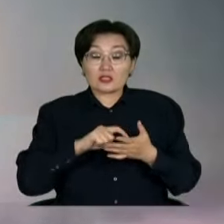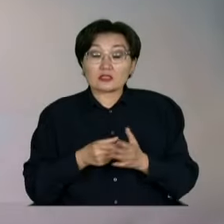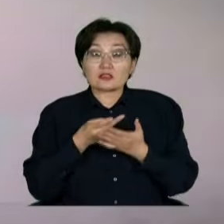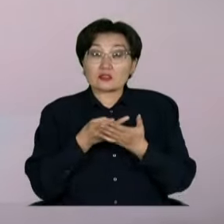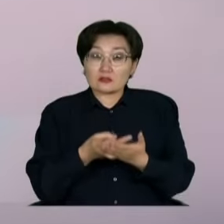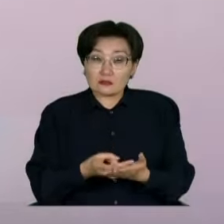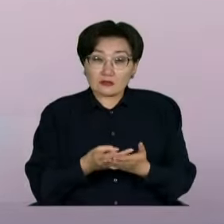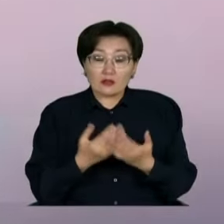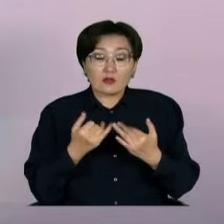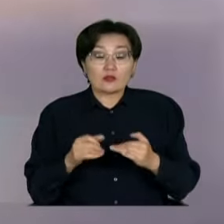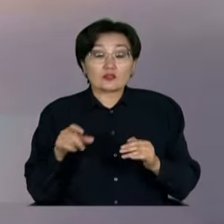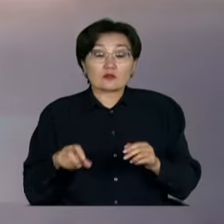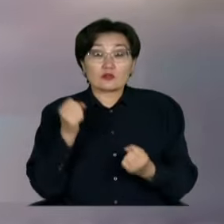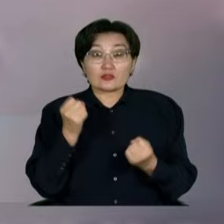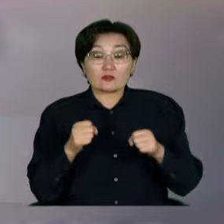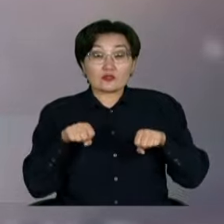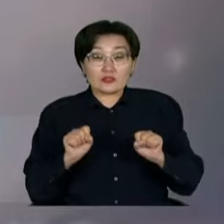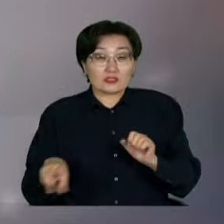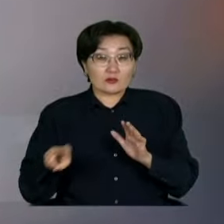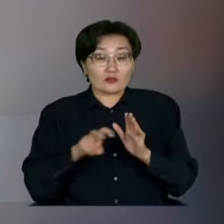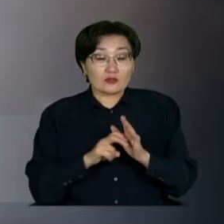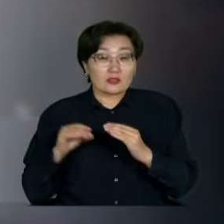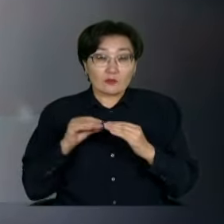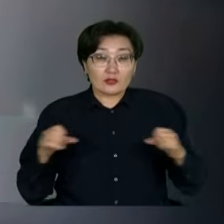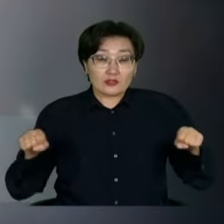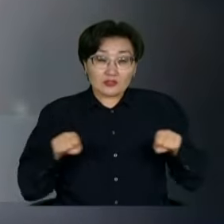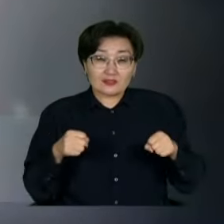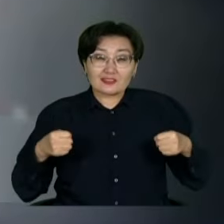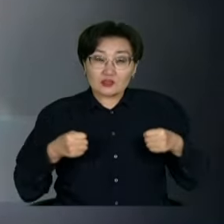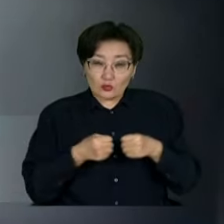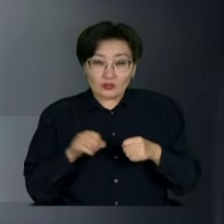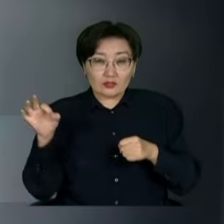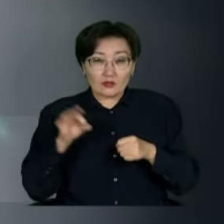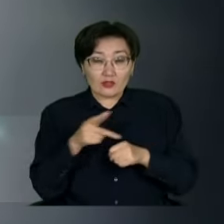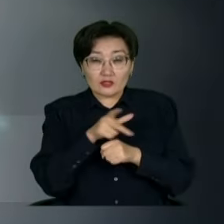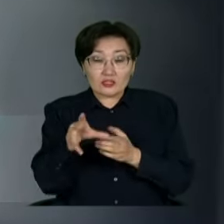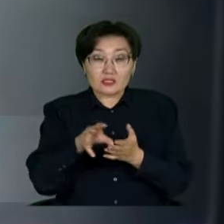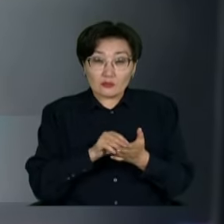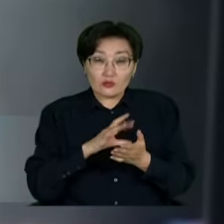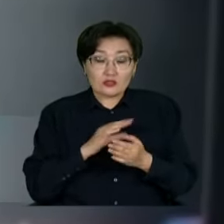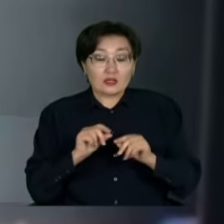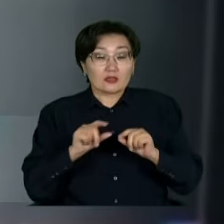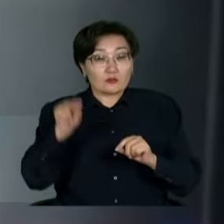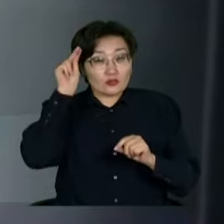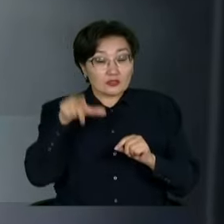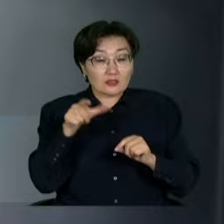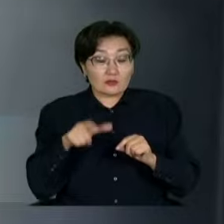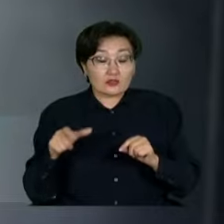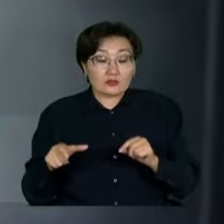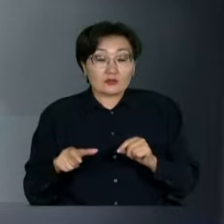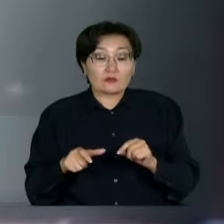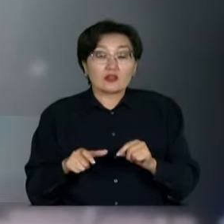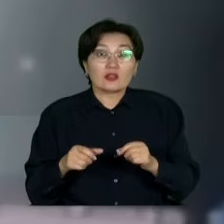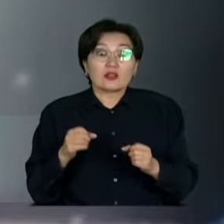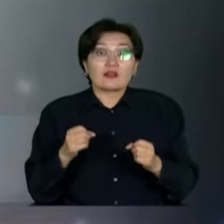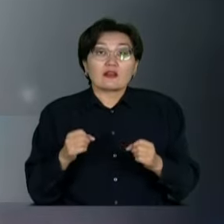жатыр. Мопедке мінгескен 3 баланың жеңіл көлікпен соқтығысқан сәті бейнебақылау камерасына түсіп қалған. Мектеп оқушылары көлелең шыққан